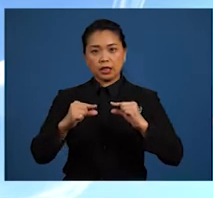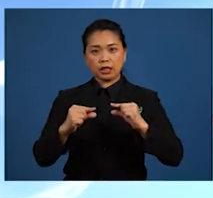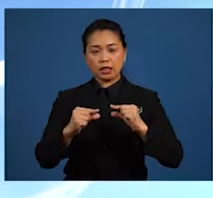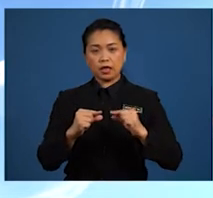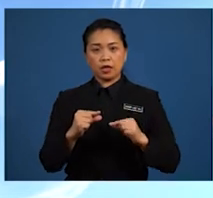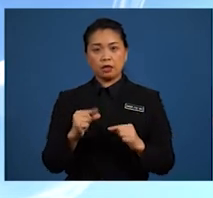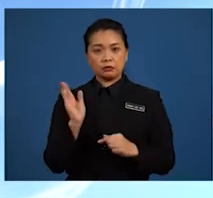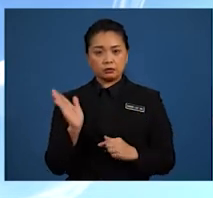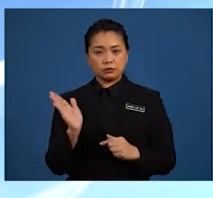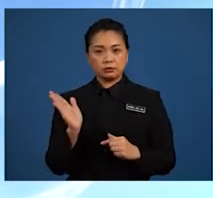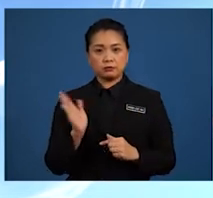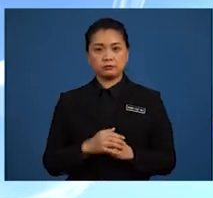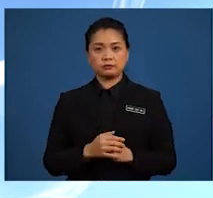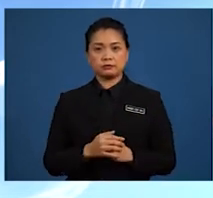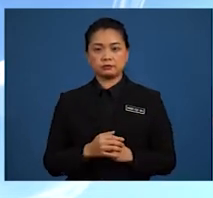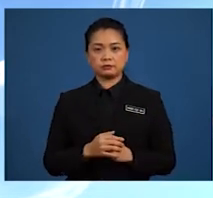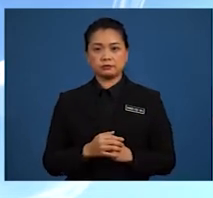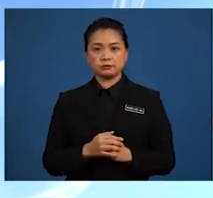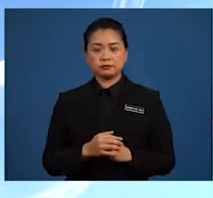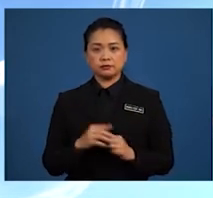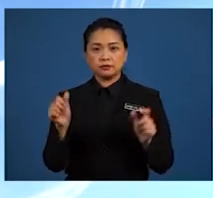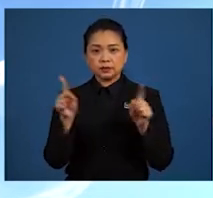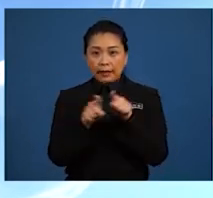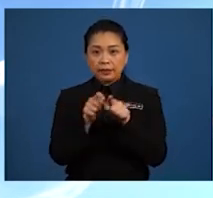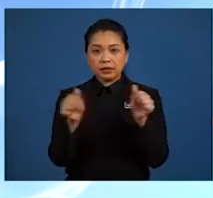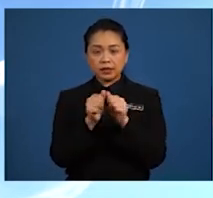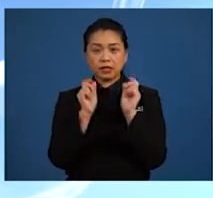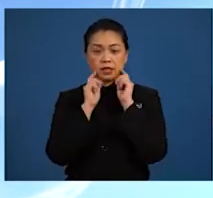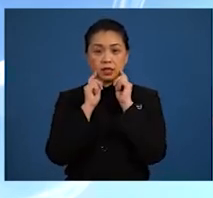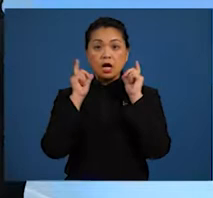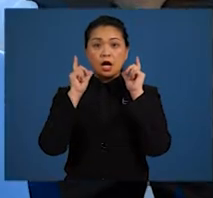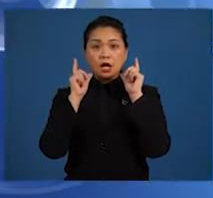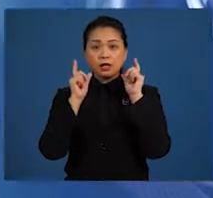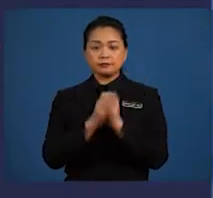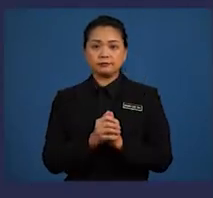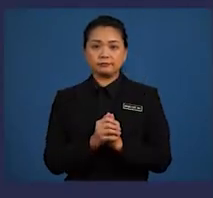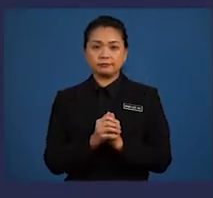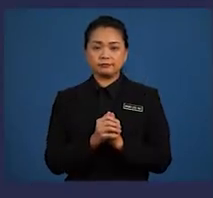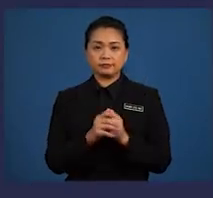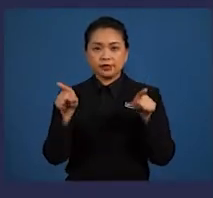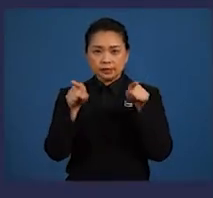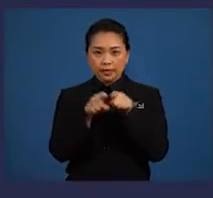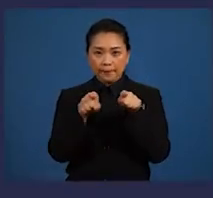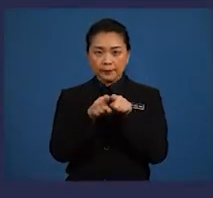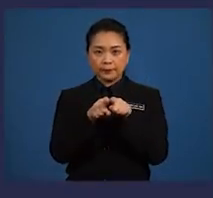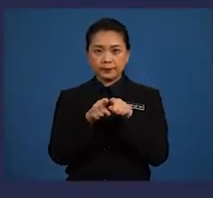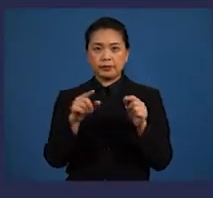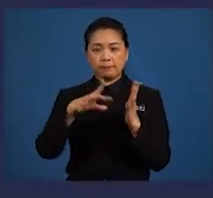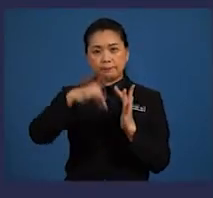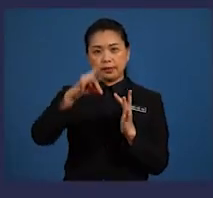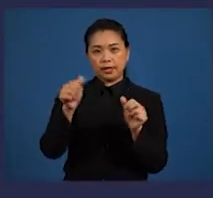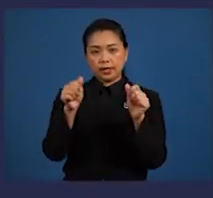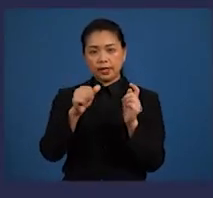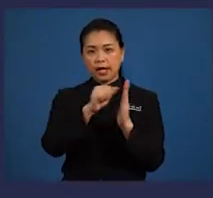browsing sinonim dengan unsur kejutan atau elemen yang saspen pemilihan animasi dan